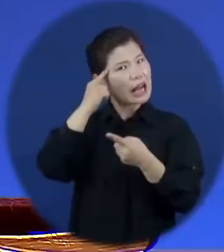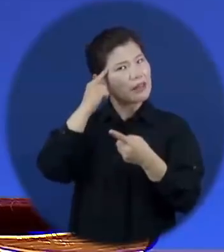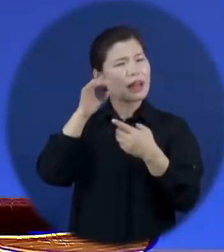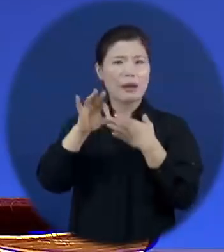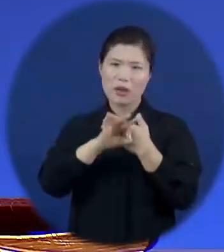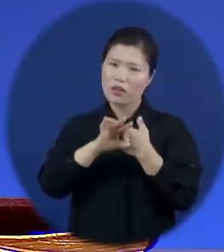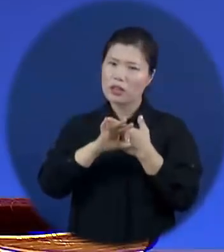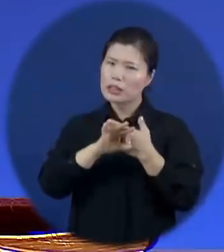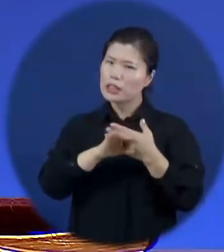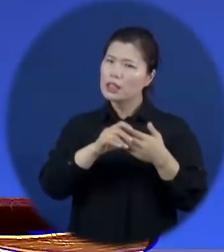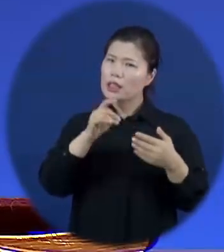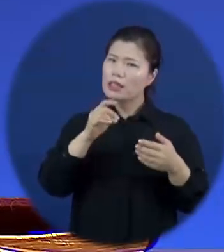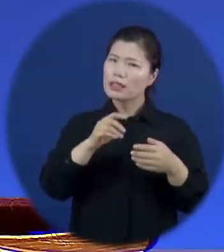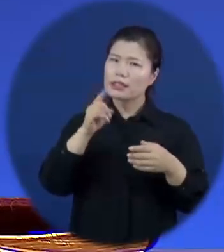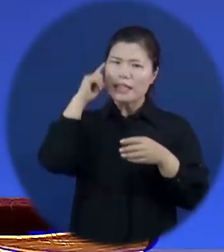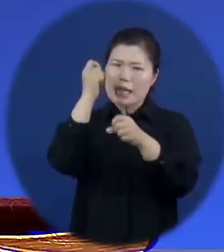고려한다면